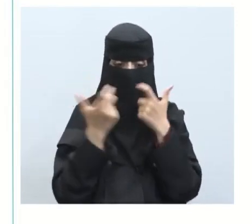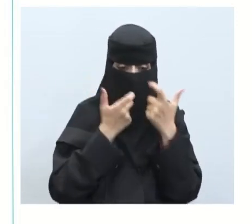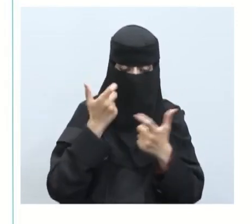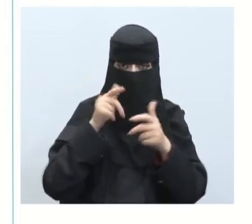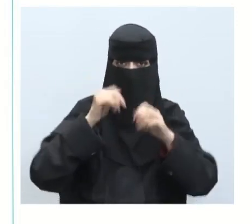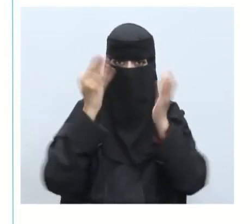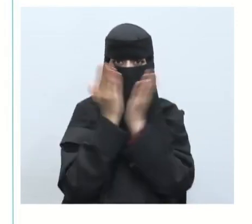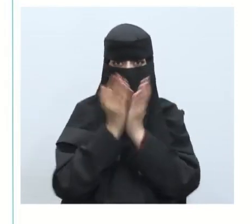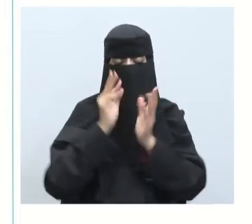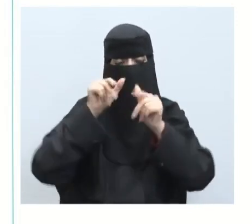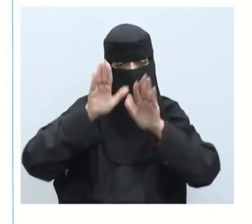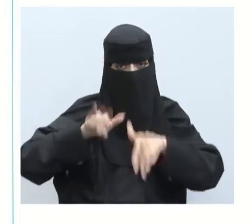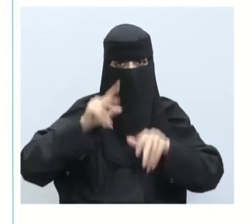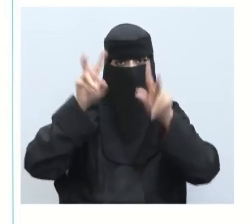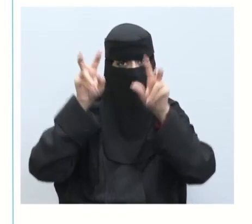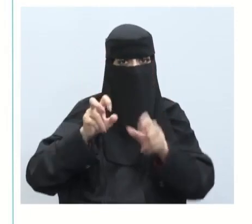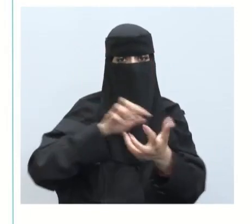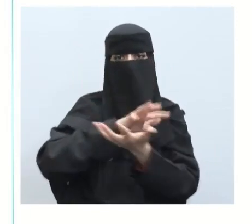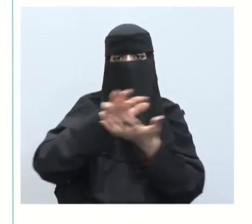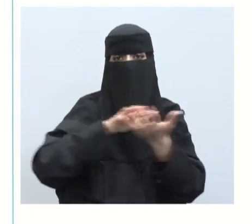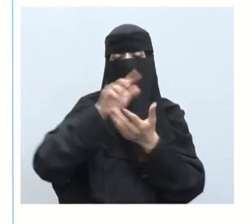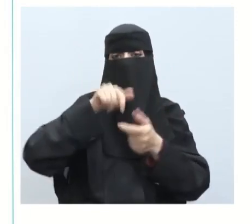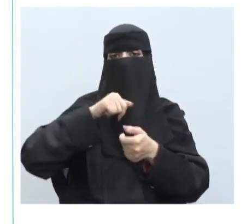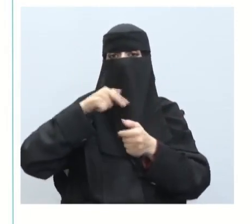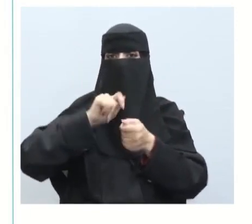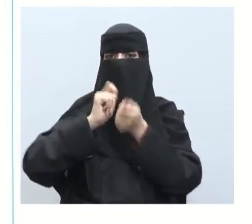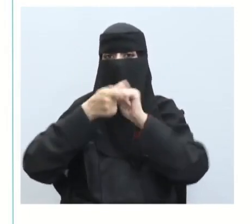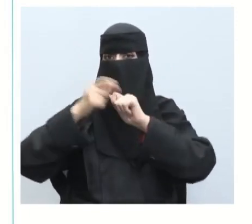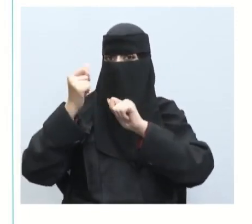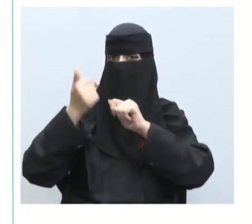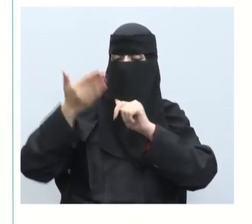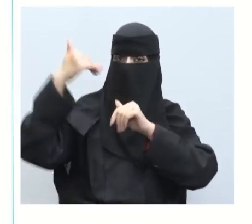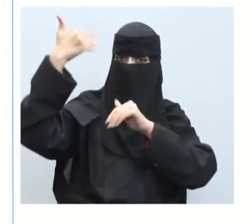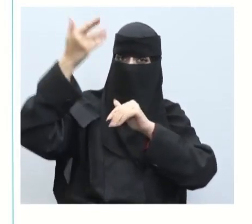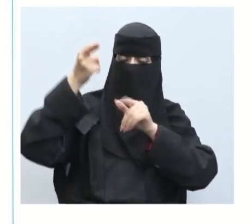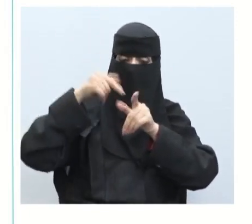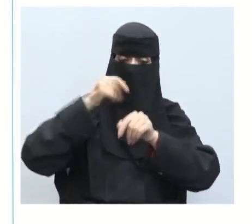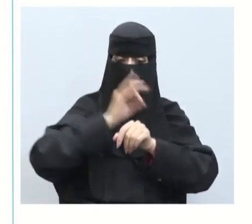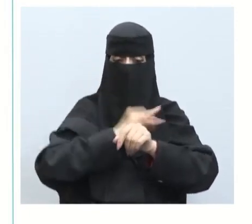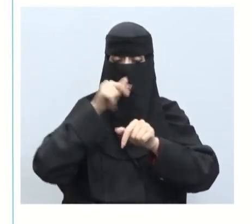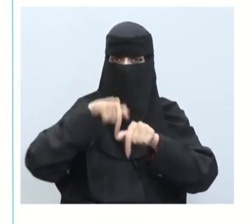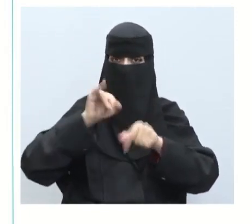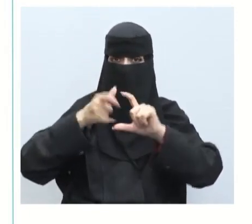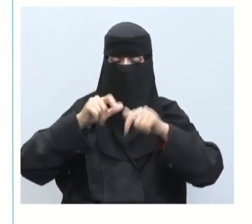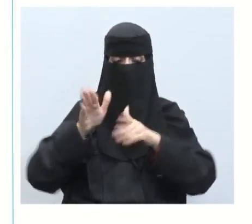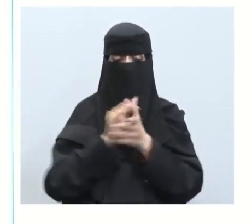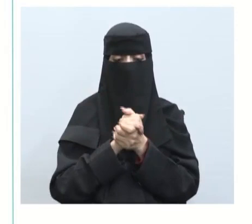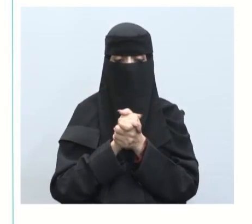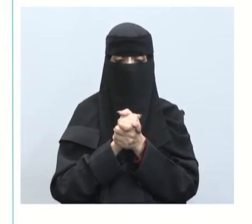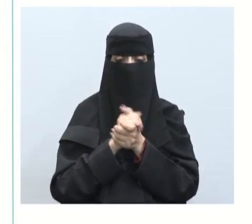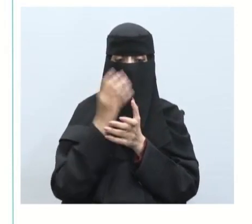ويجدون الحلول لها من خلال ايضا تقليل التكاليف وزياده الارباح مثلا في المنظمات